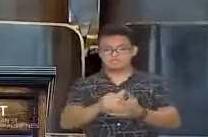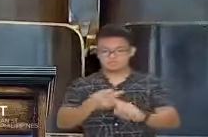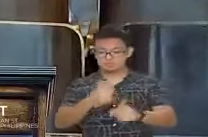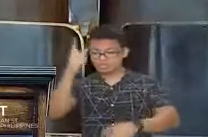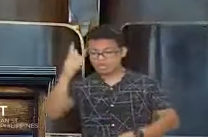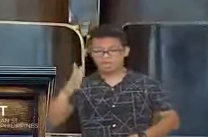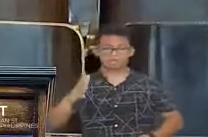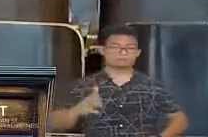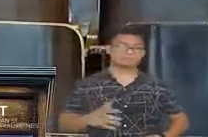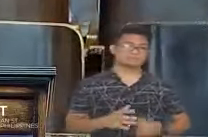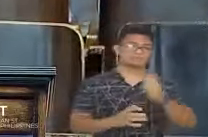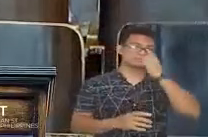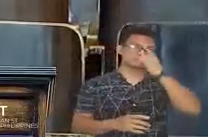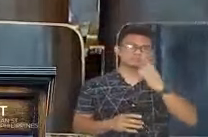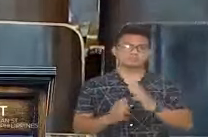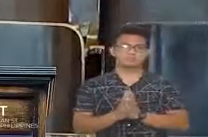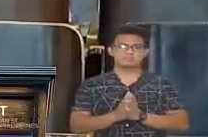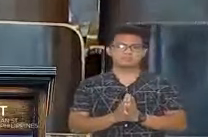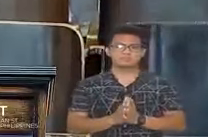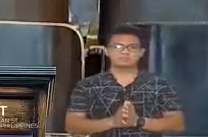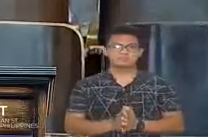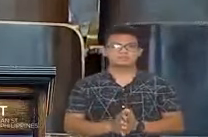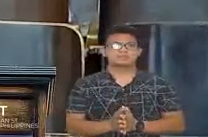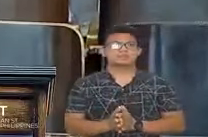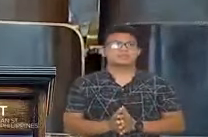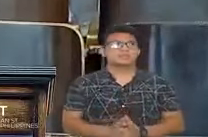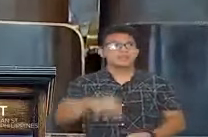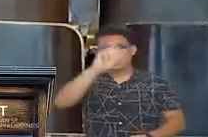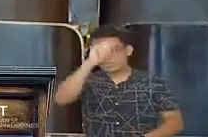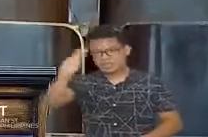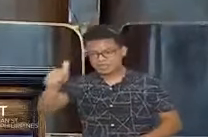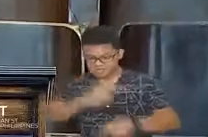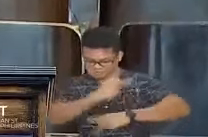imong alang-alang nga naong.